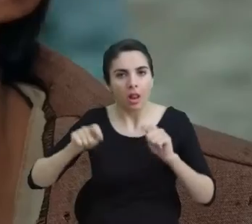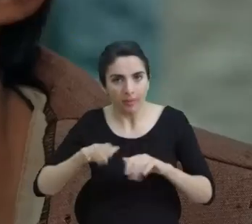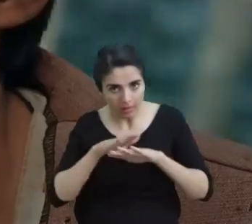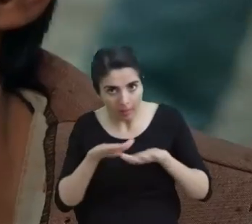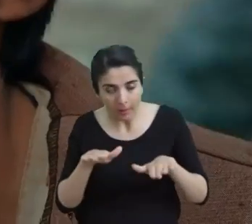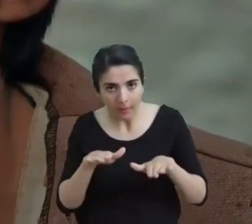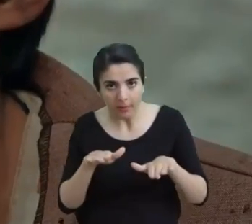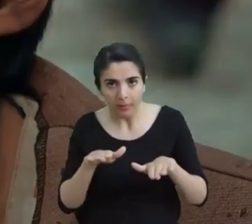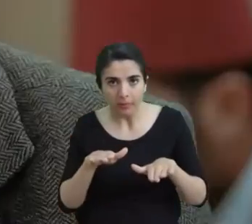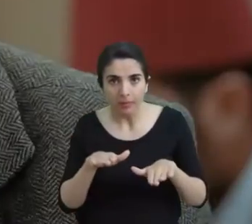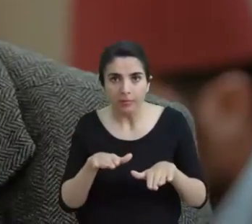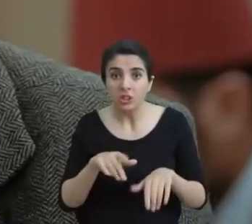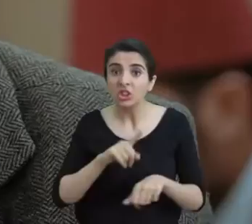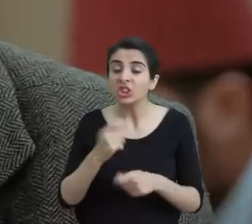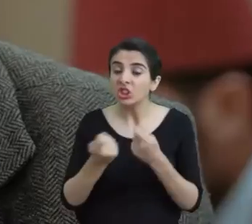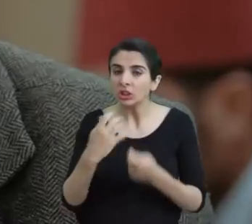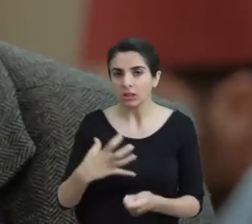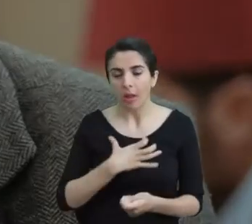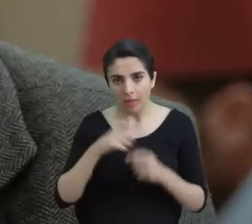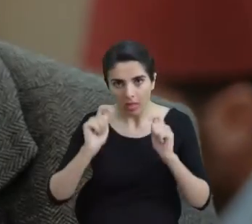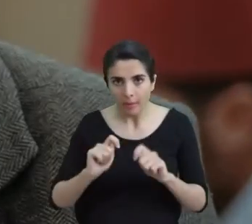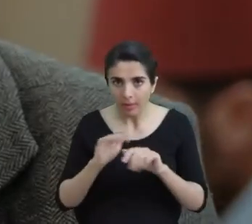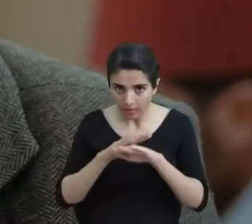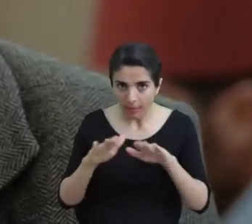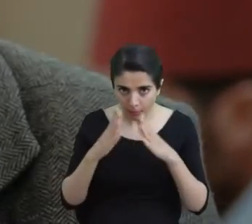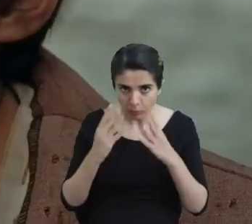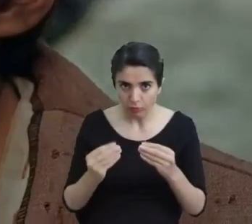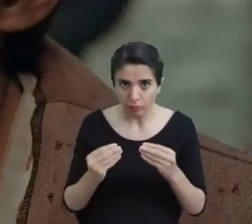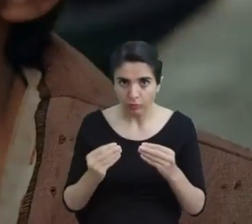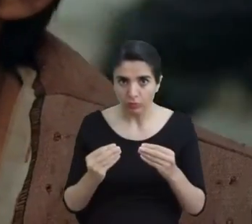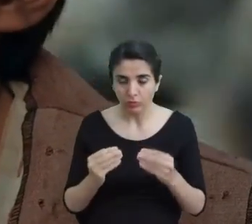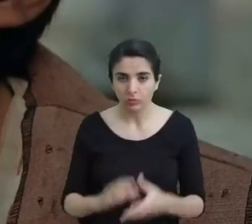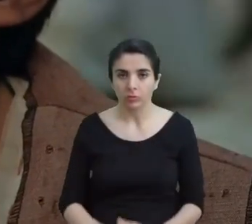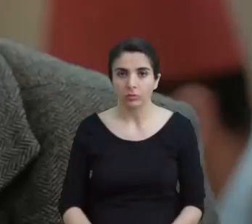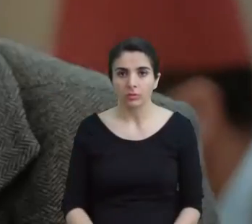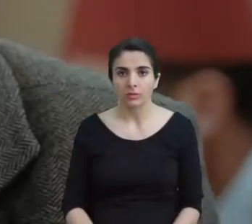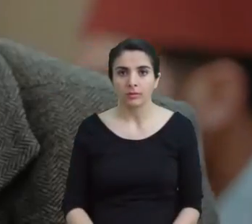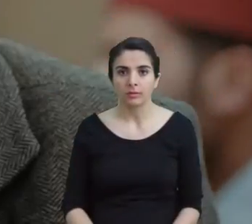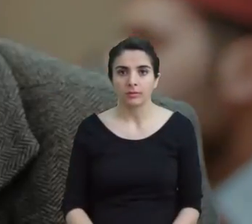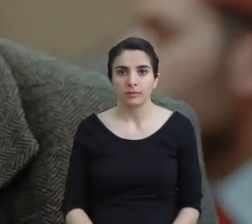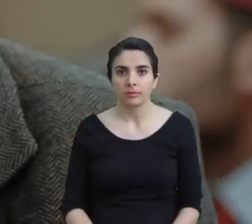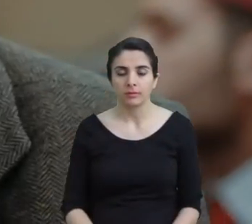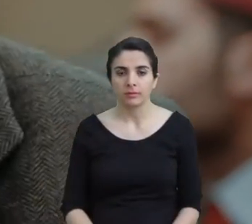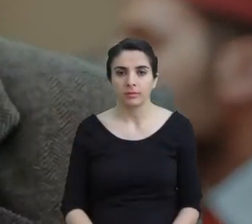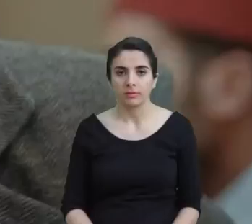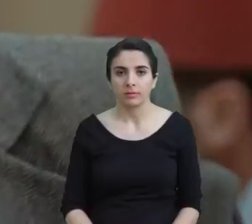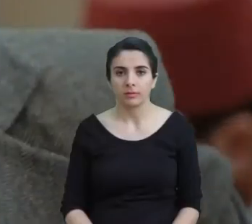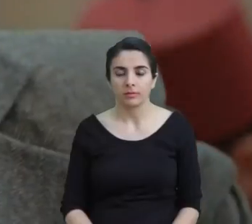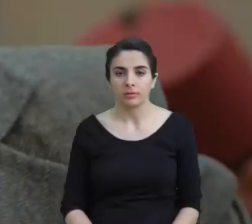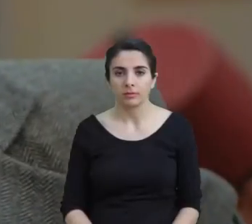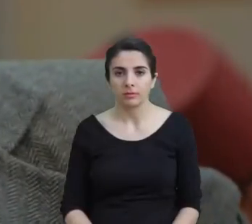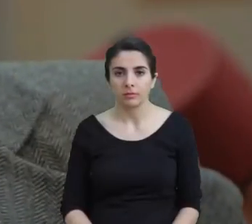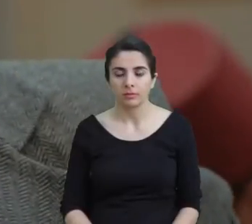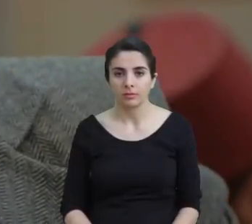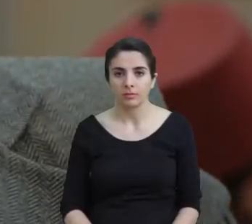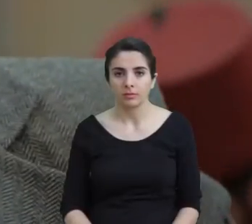artık. İş sahibi ol. Tamam mı? Bıyıklı, güler yüzlü, 30'larında kahverengi gözlü,